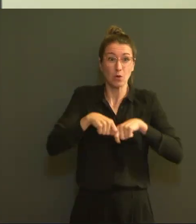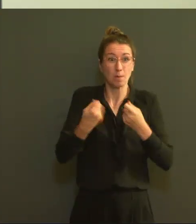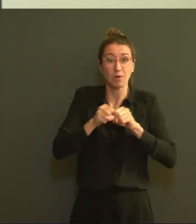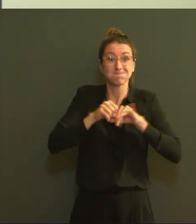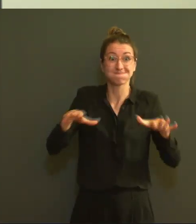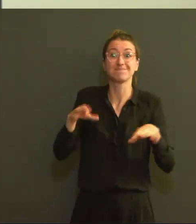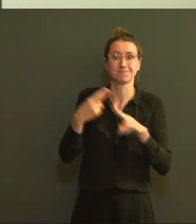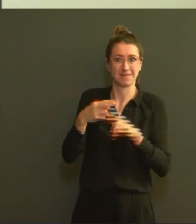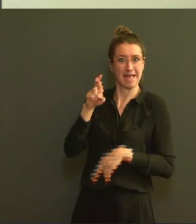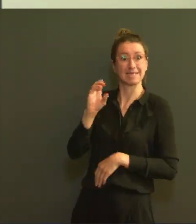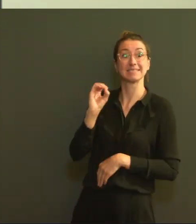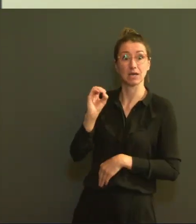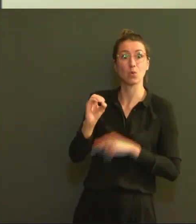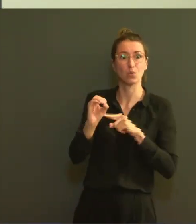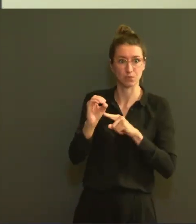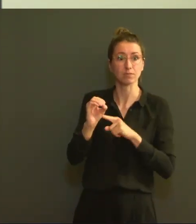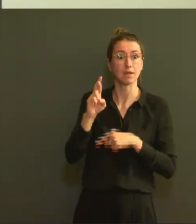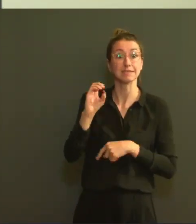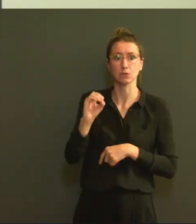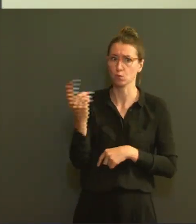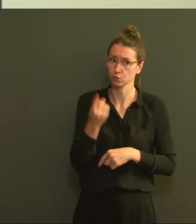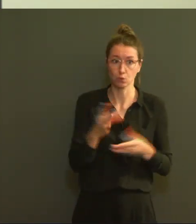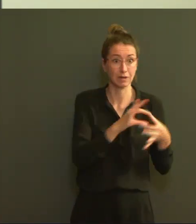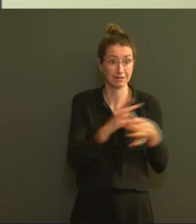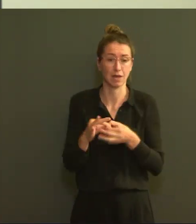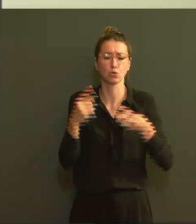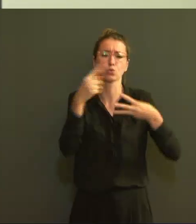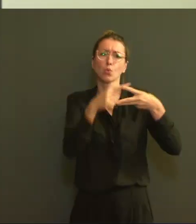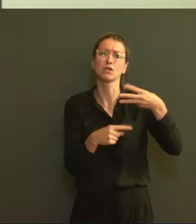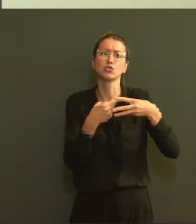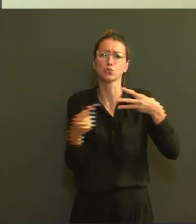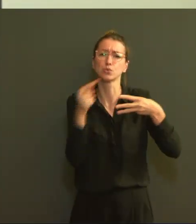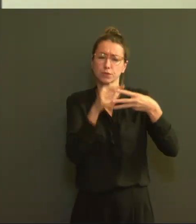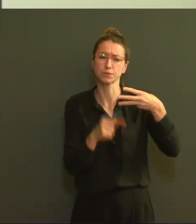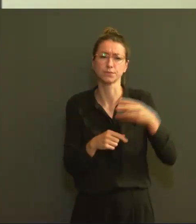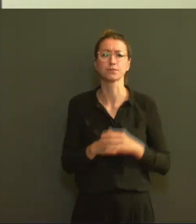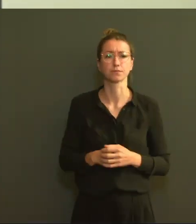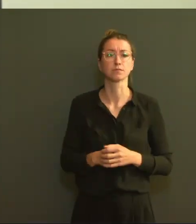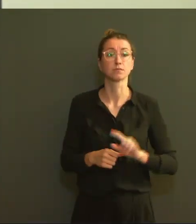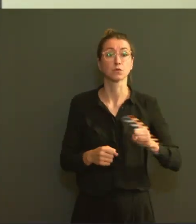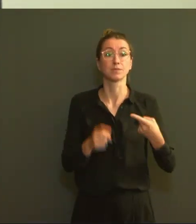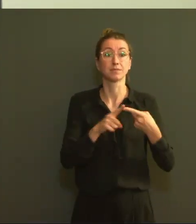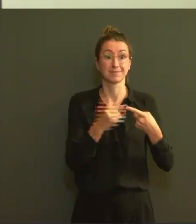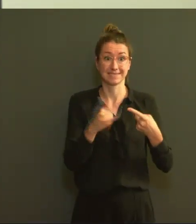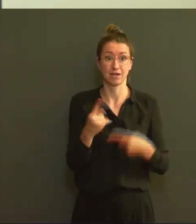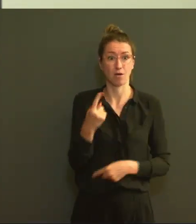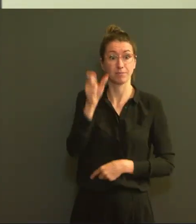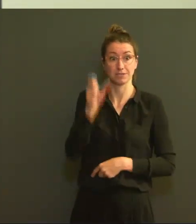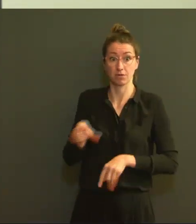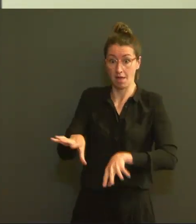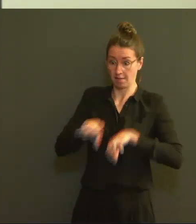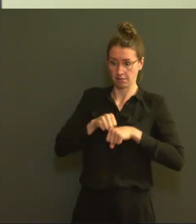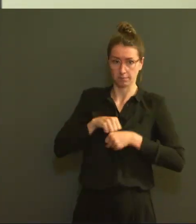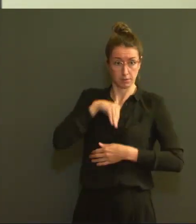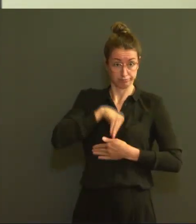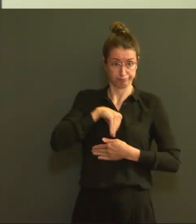facteurs. La durée de la contagiosité après infection, pendant combien de temps une personne est-elle